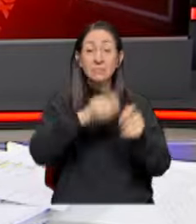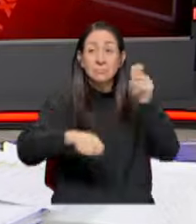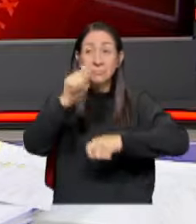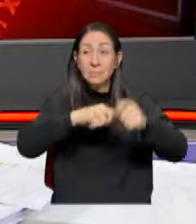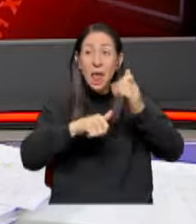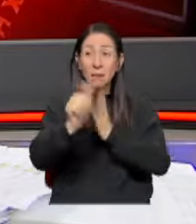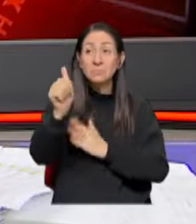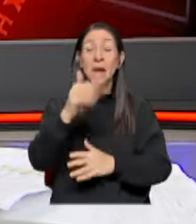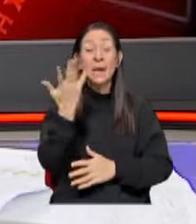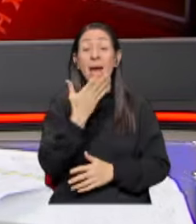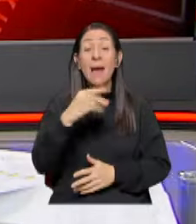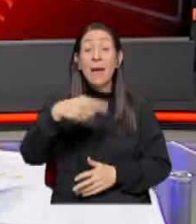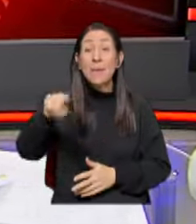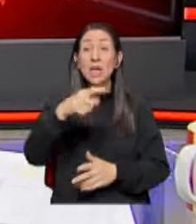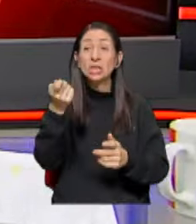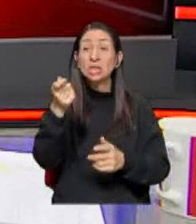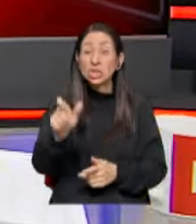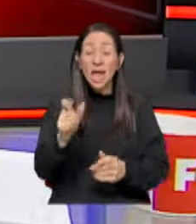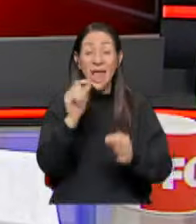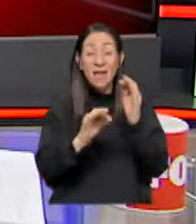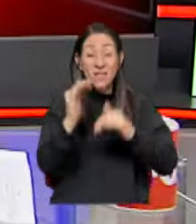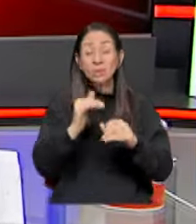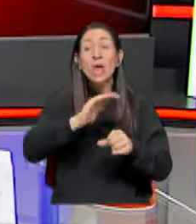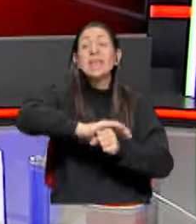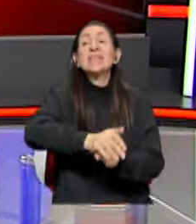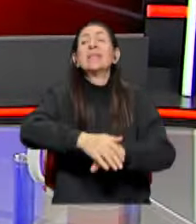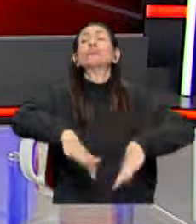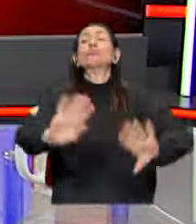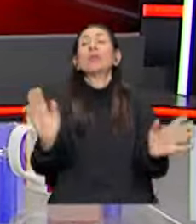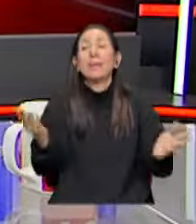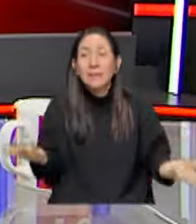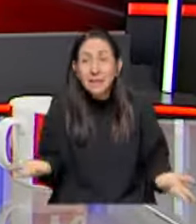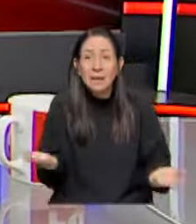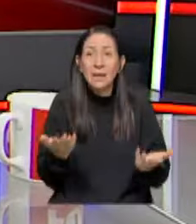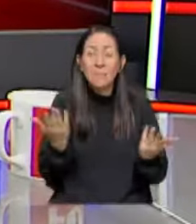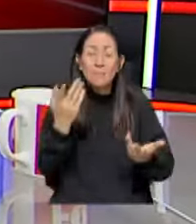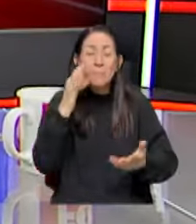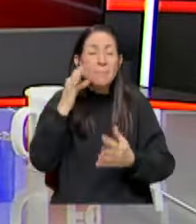yapılacaktı, hani emekliyi, işçiyi enflasyona ezdirmeyeceklerdi, millet sürünüyor demiş.